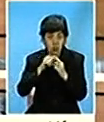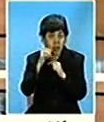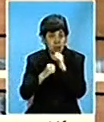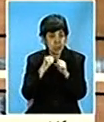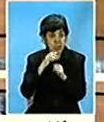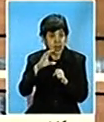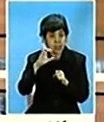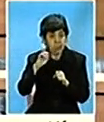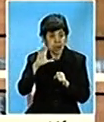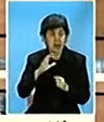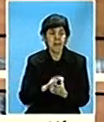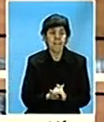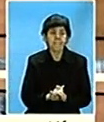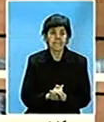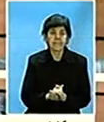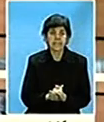านเน้นย้ำถึง